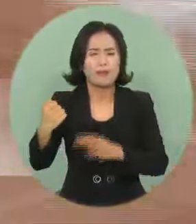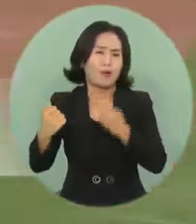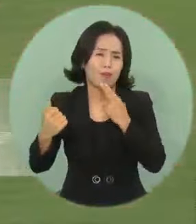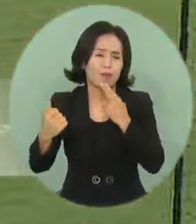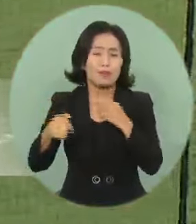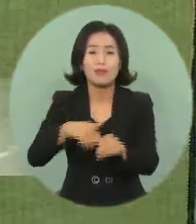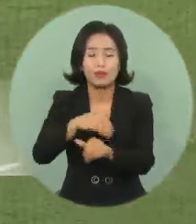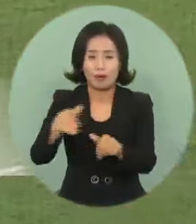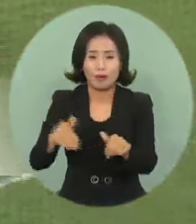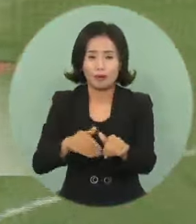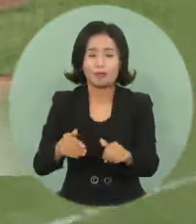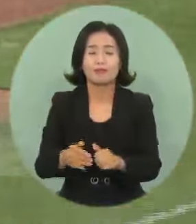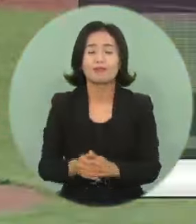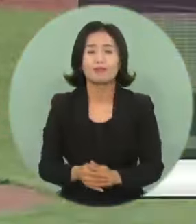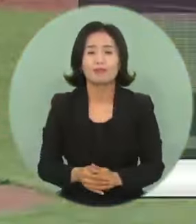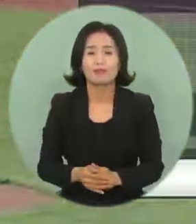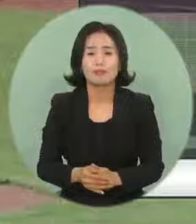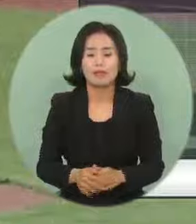않고 있습니다.